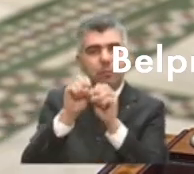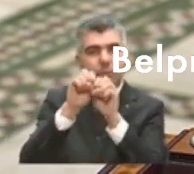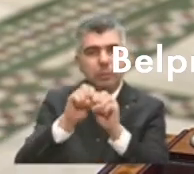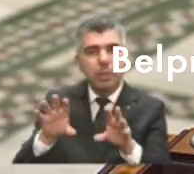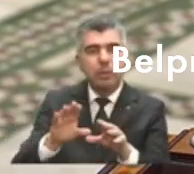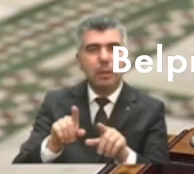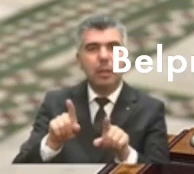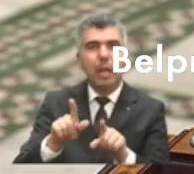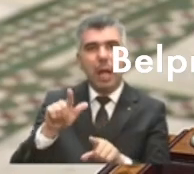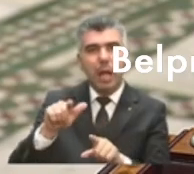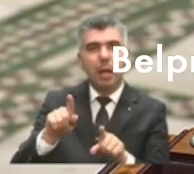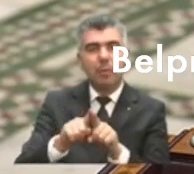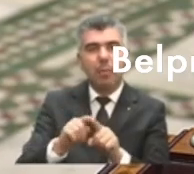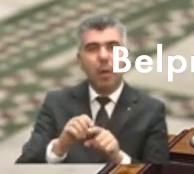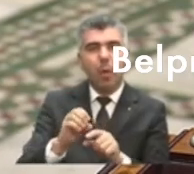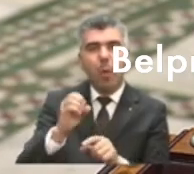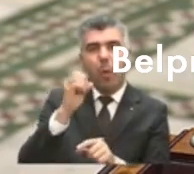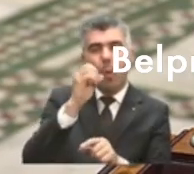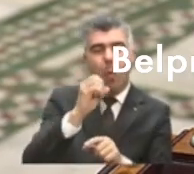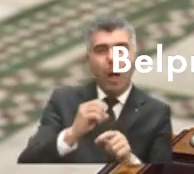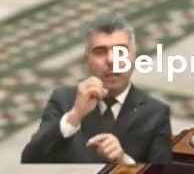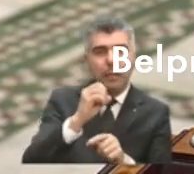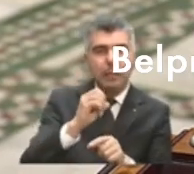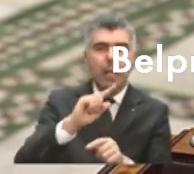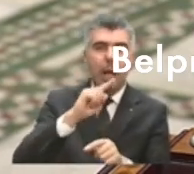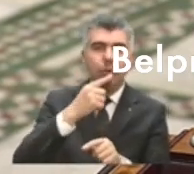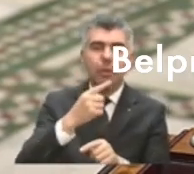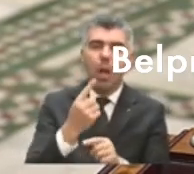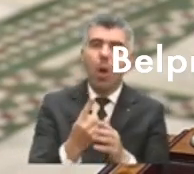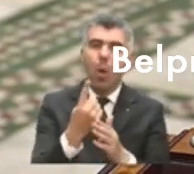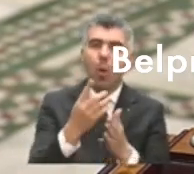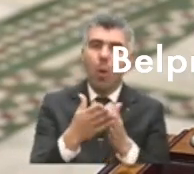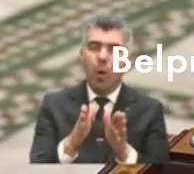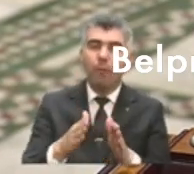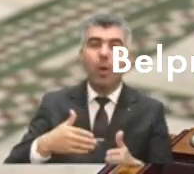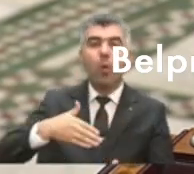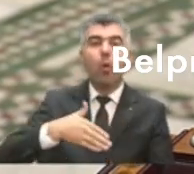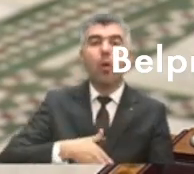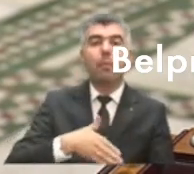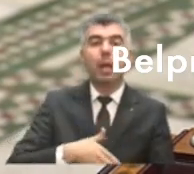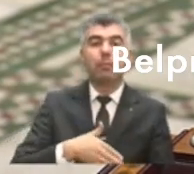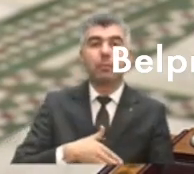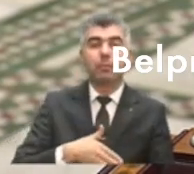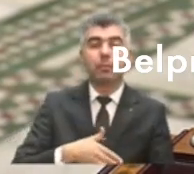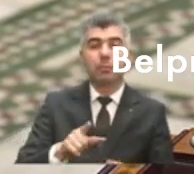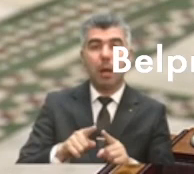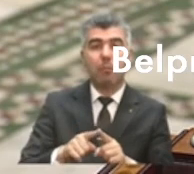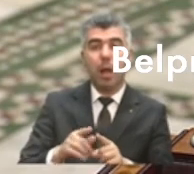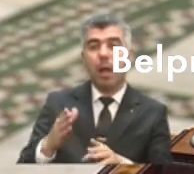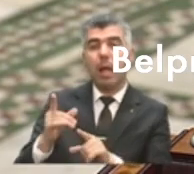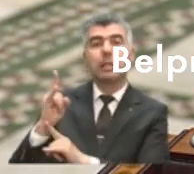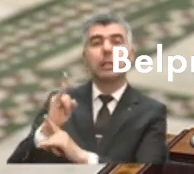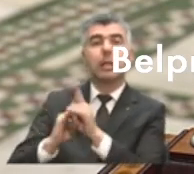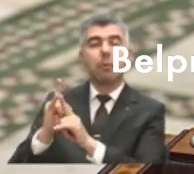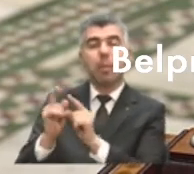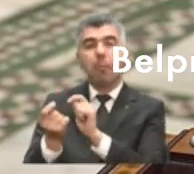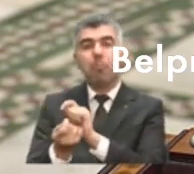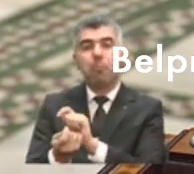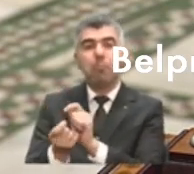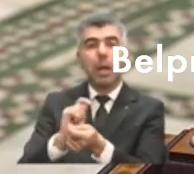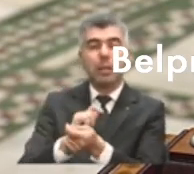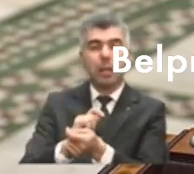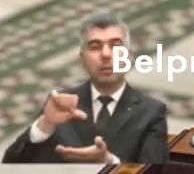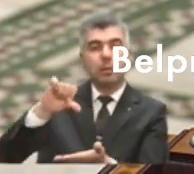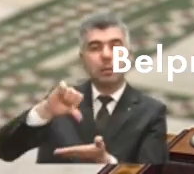الاستشفائيه. كاين دابا ورزه درعه تافيله غايبده، قول مين اللي فيه المركز اصلا جهوي غيتحول غادي يولي